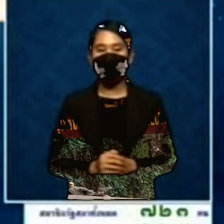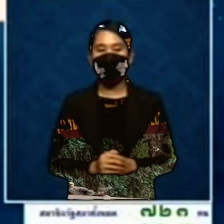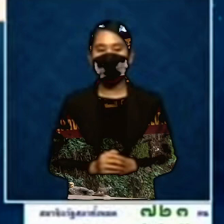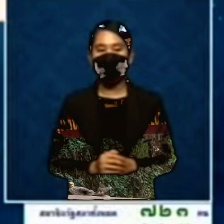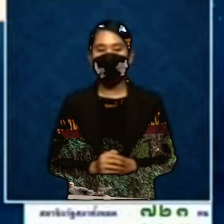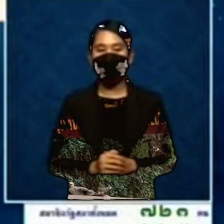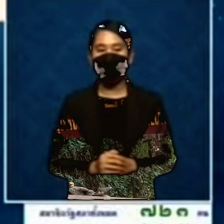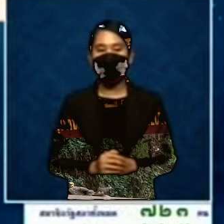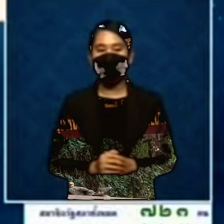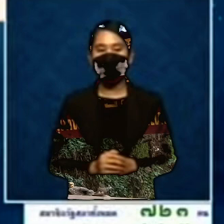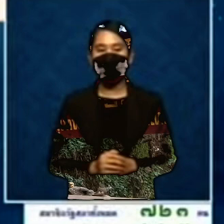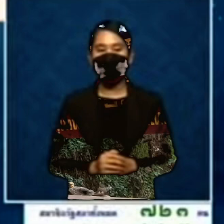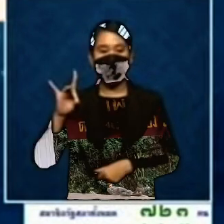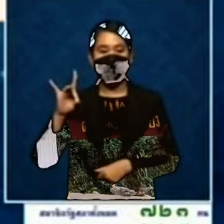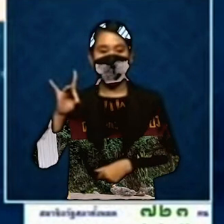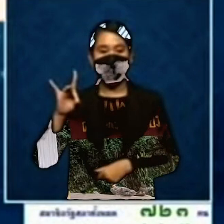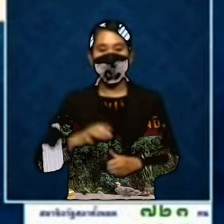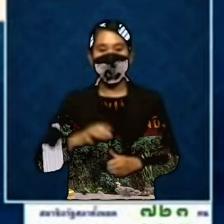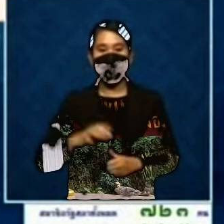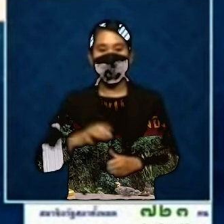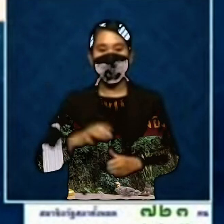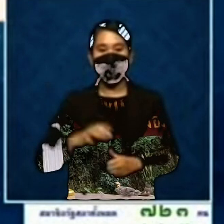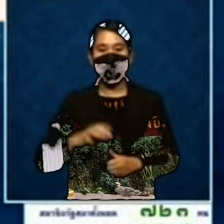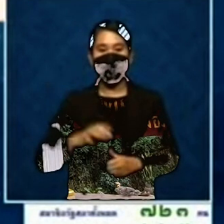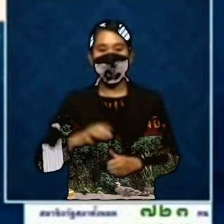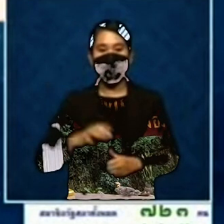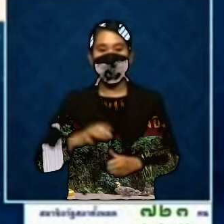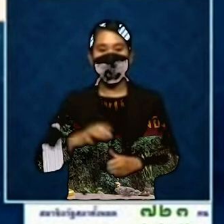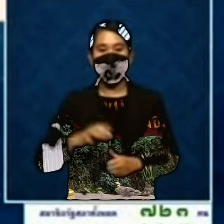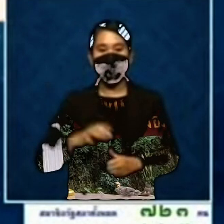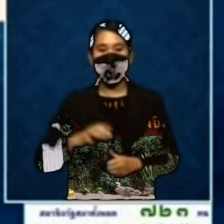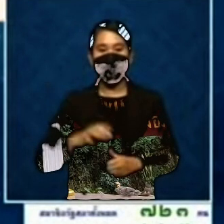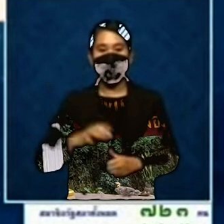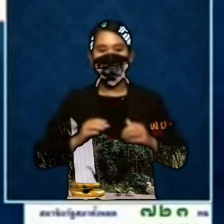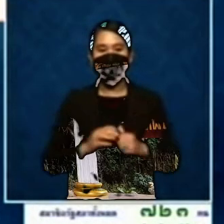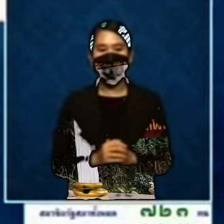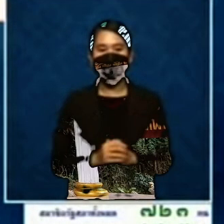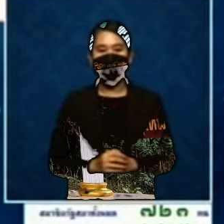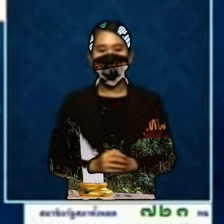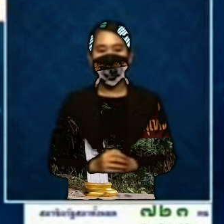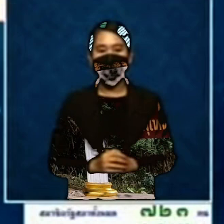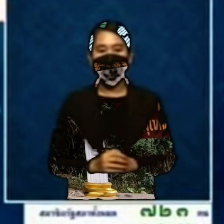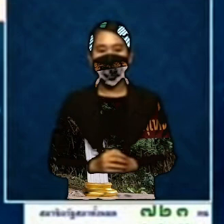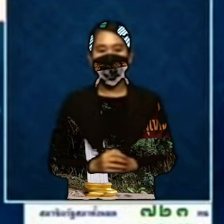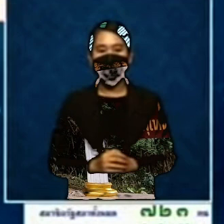248นายนิรันดร์นาเมืองรัก รับหลักการครับ